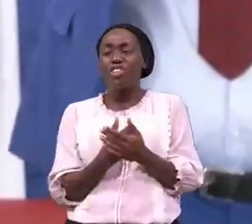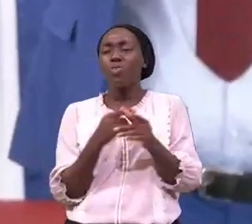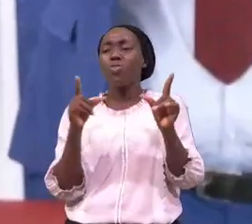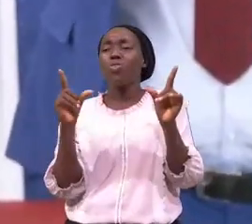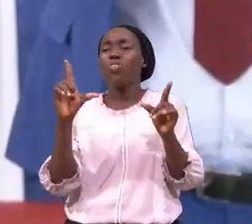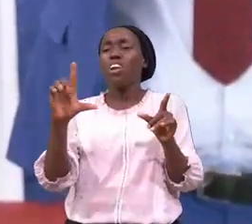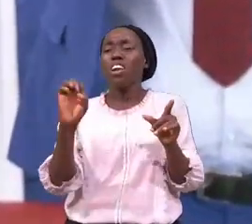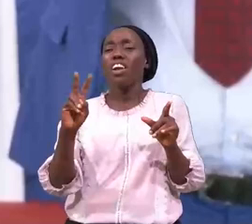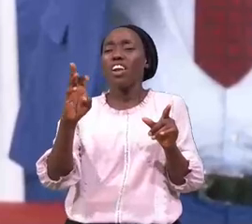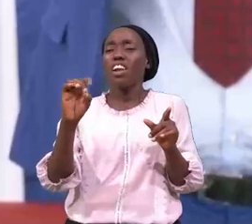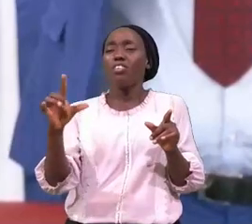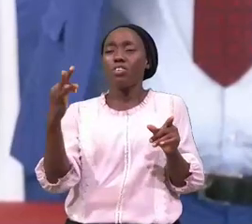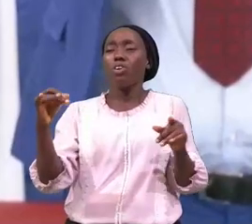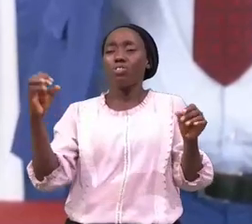grâce.